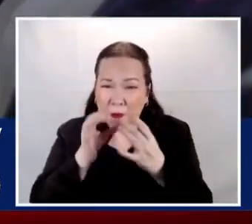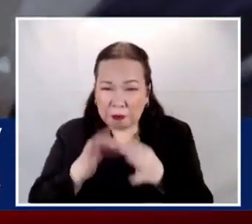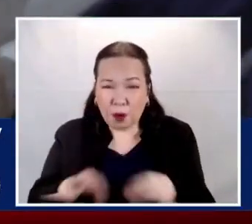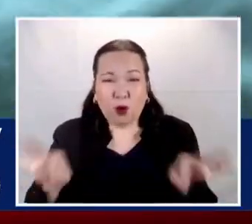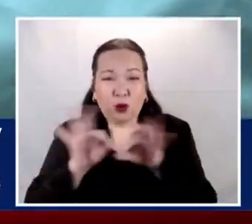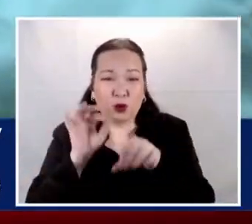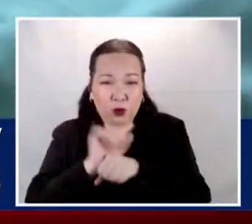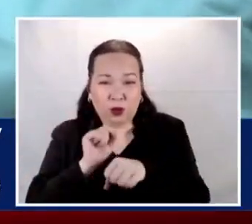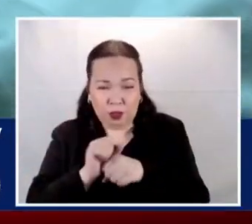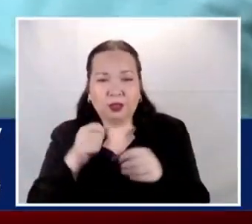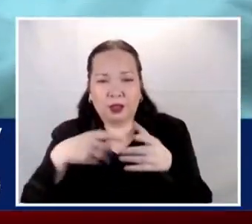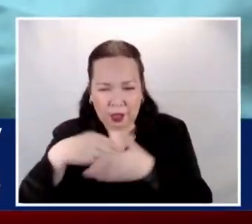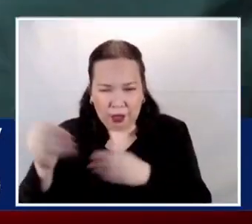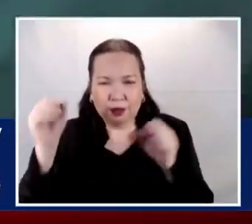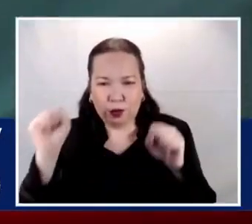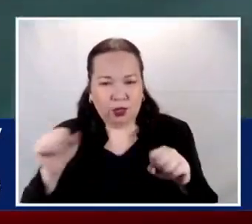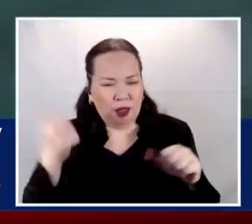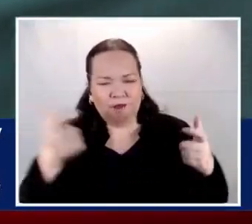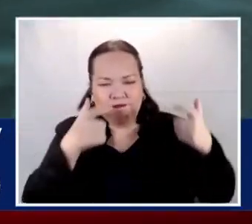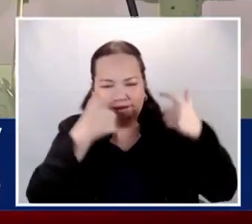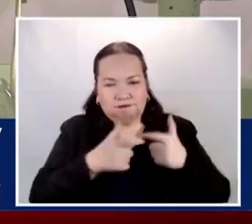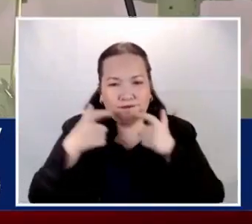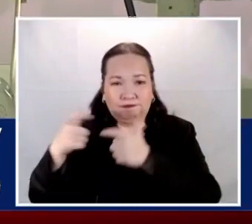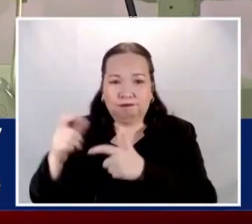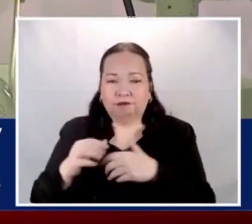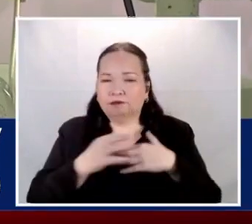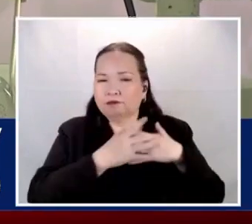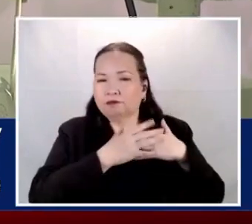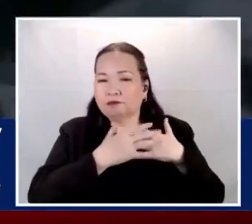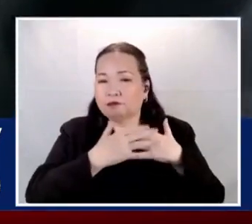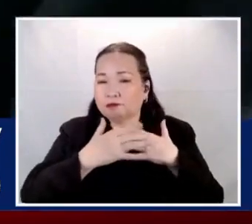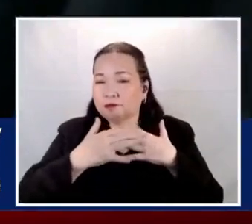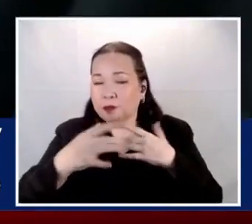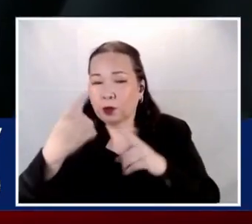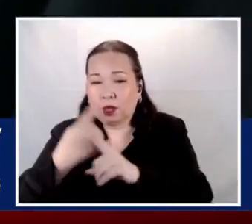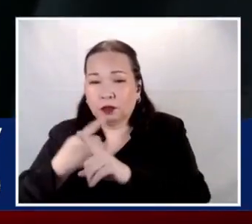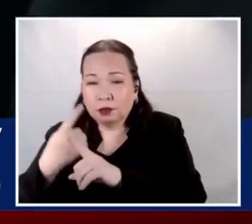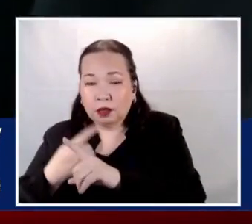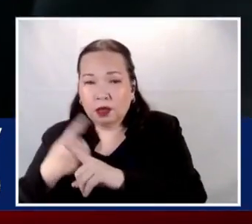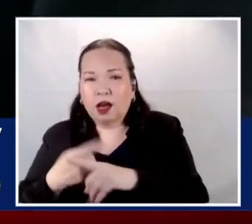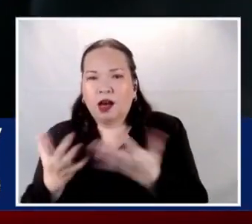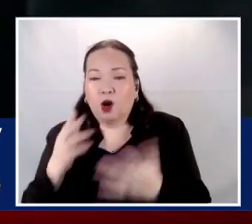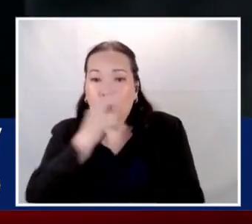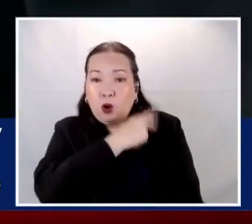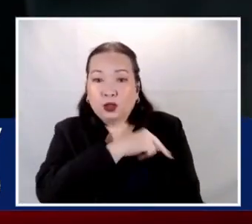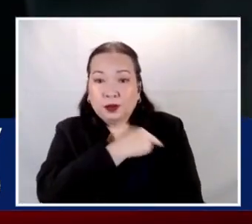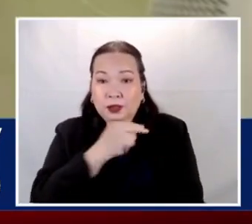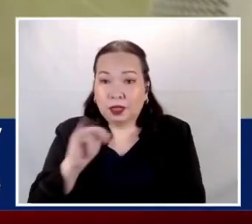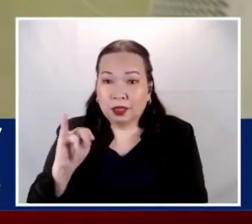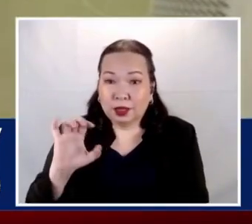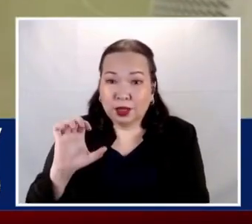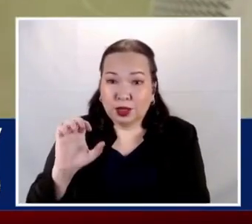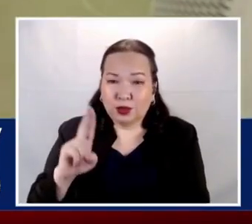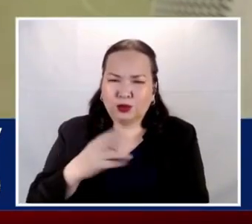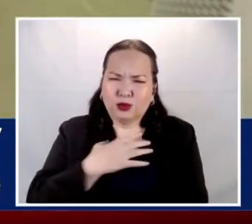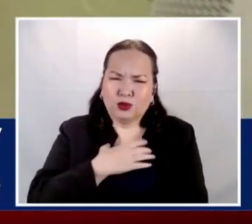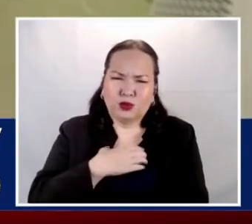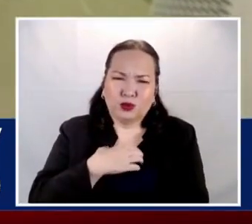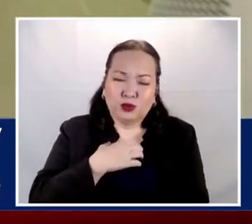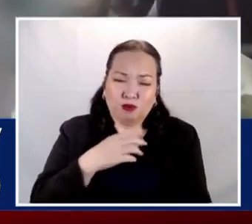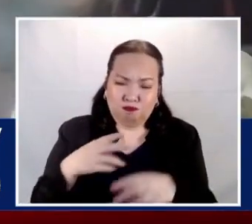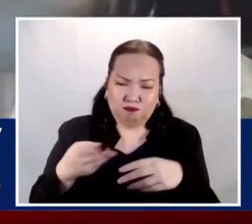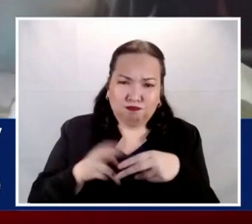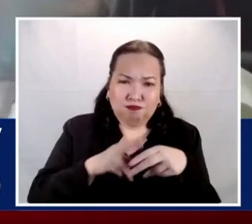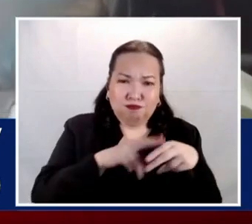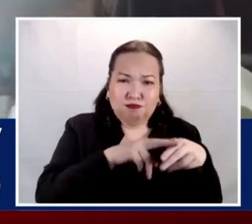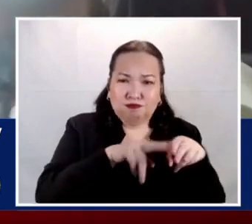Ilang buwan nang lumipas at nag-umpisa nang mapuno ang mga ICU. Dahilan para dumaing na ang mismong mga healthcare